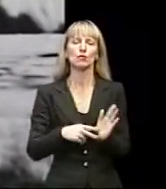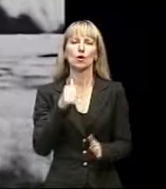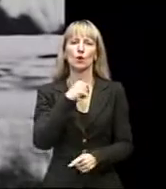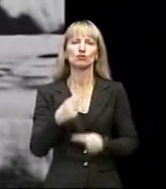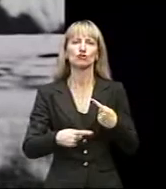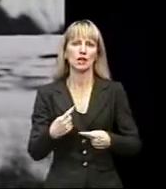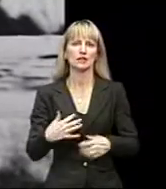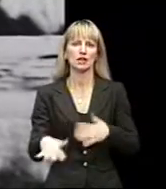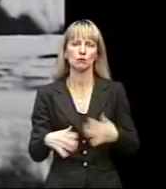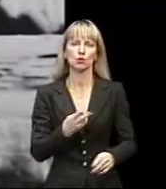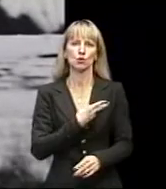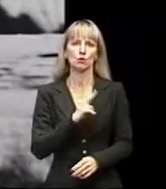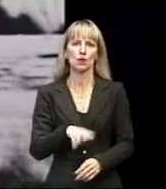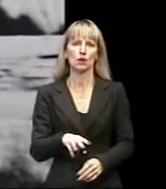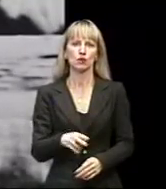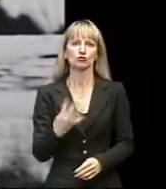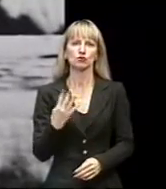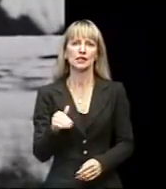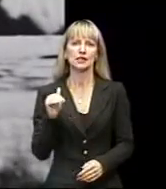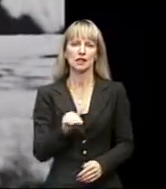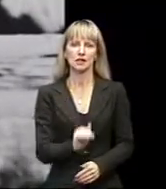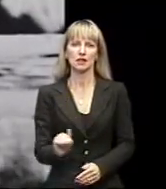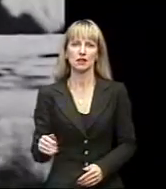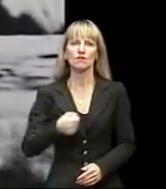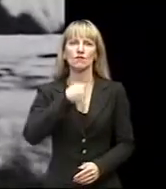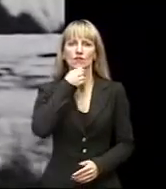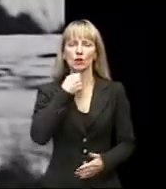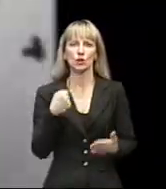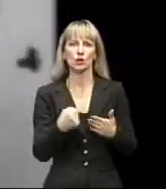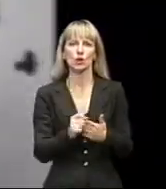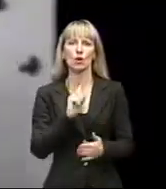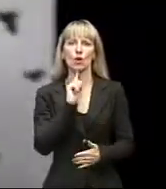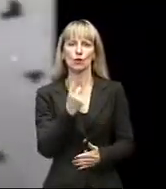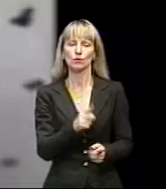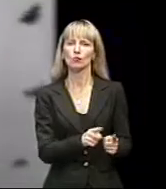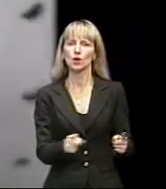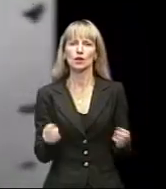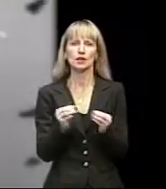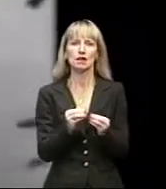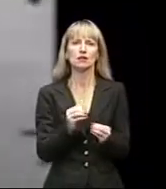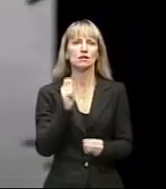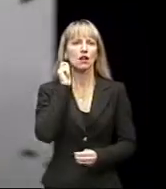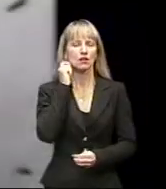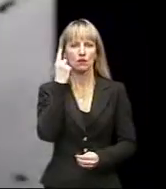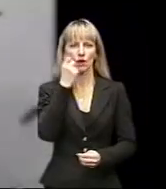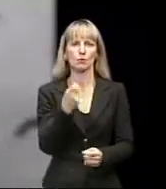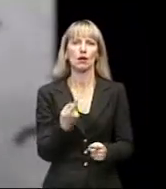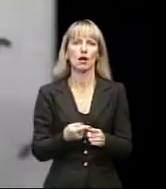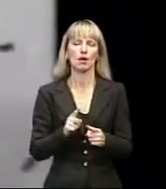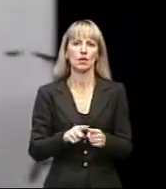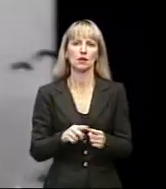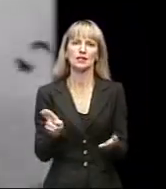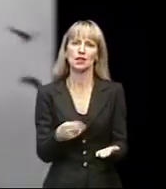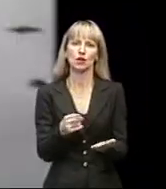через слабкість померло 4 тисячі дітей віком до 1 року. Упродовж 10-річ інформація про ці криваві